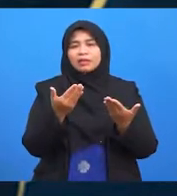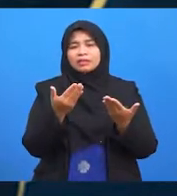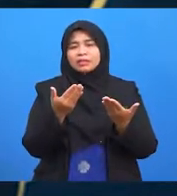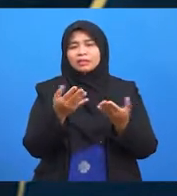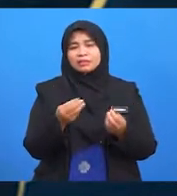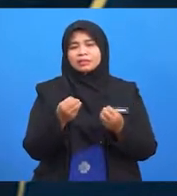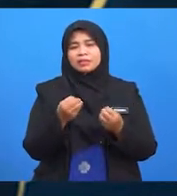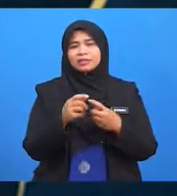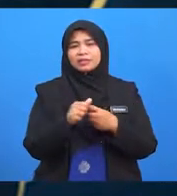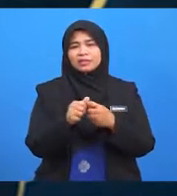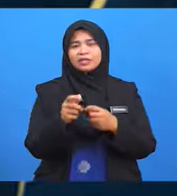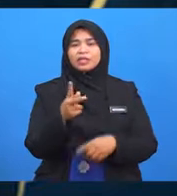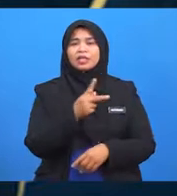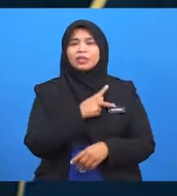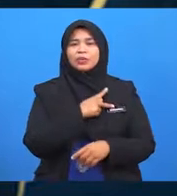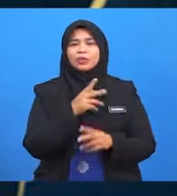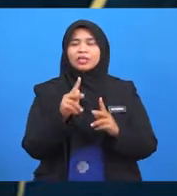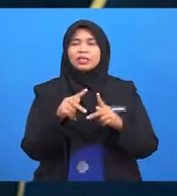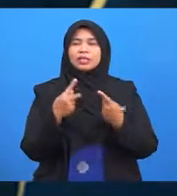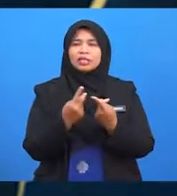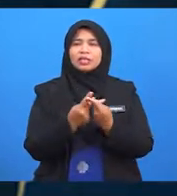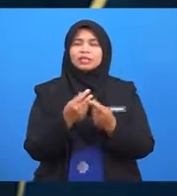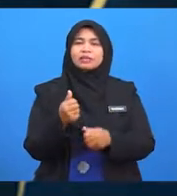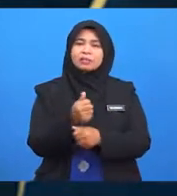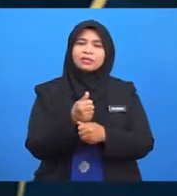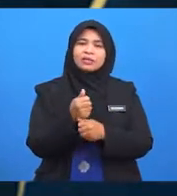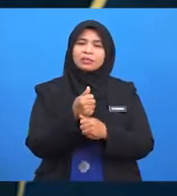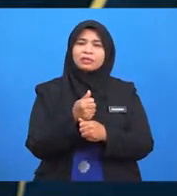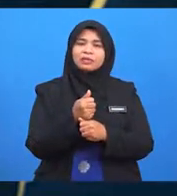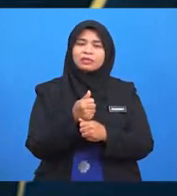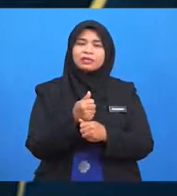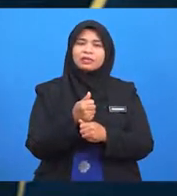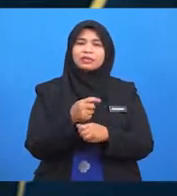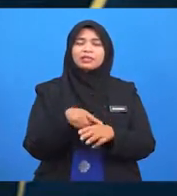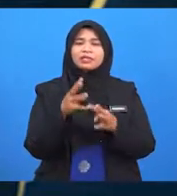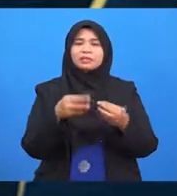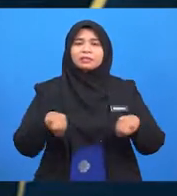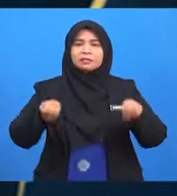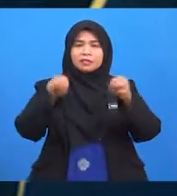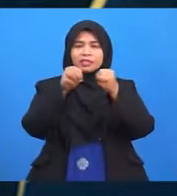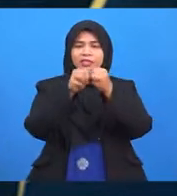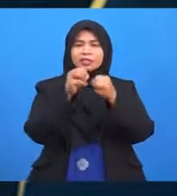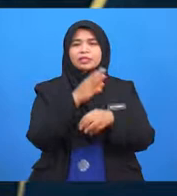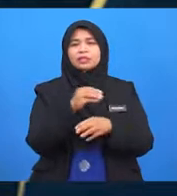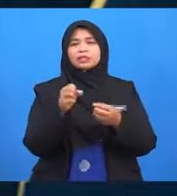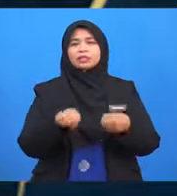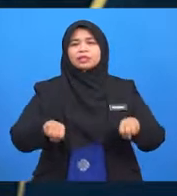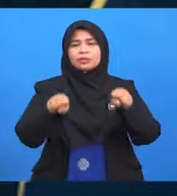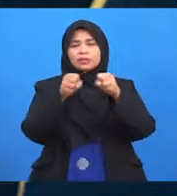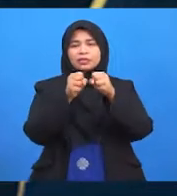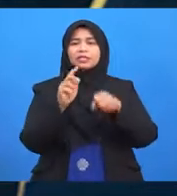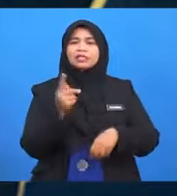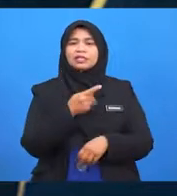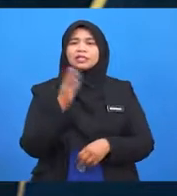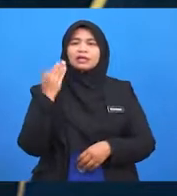mentaati ketua kelas kita, pengawas-pengawas? Di masjid dan surau, kita ada